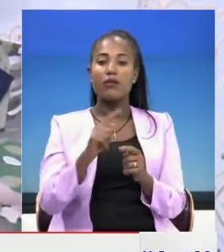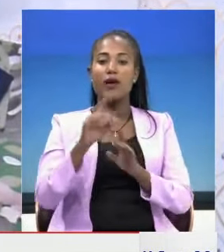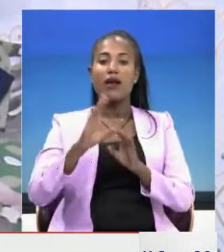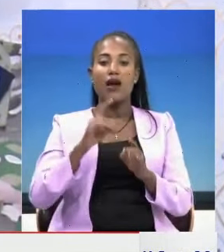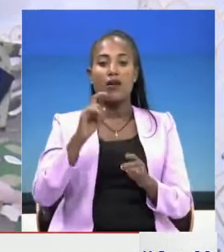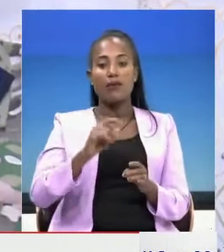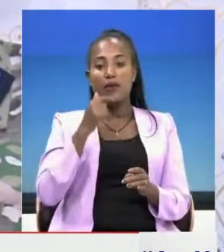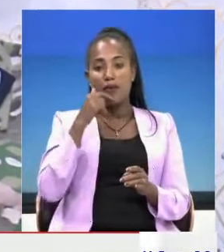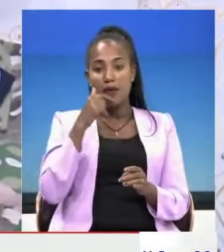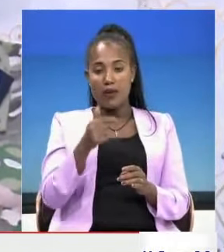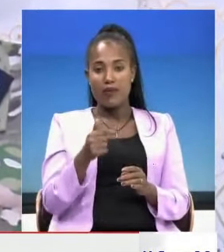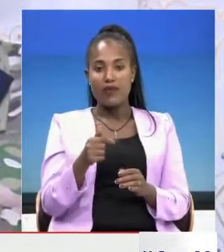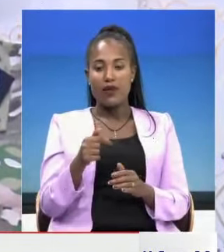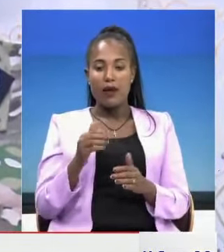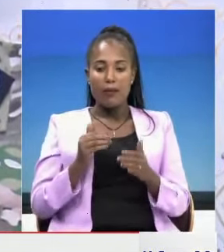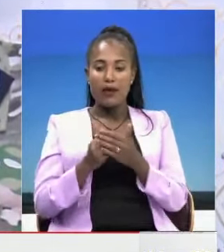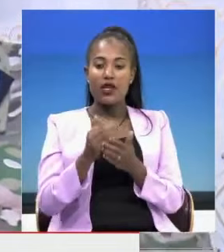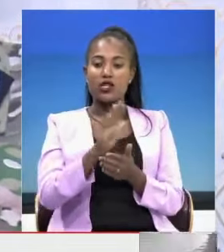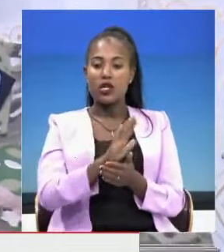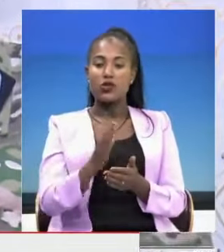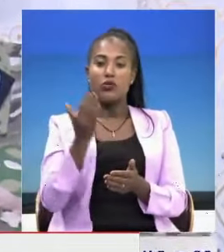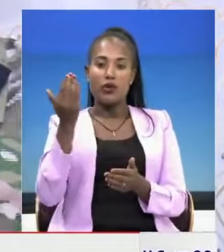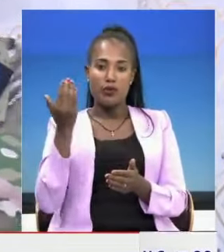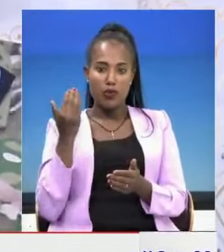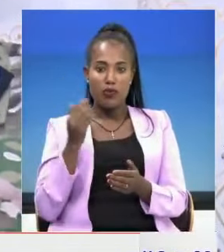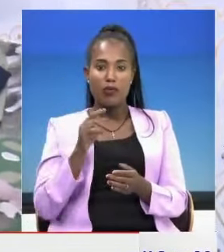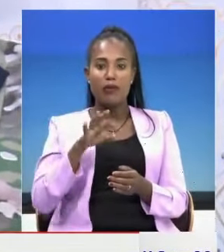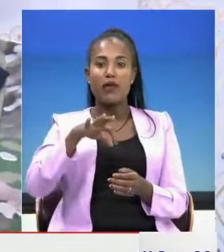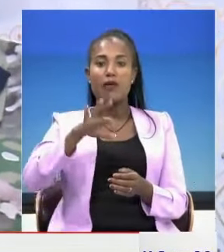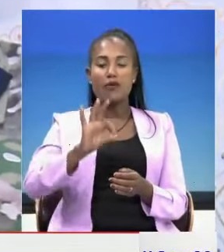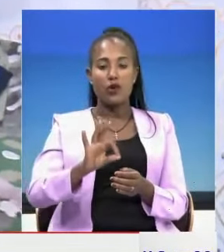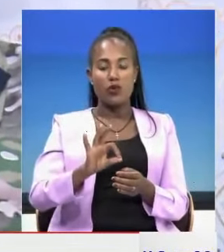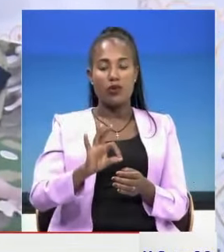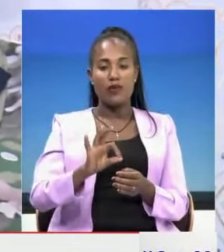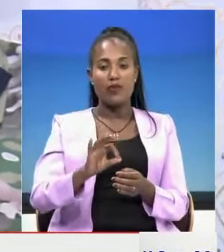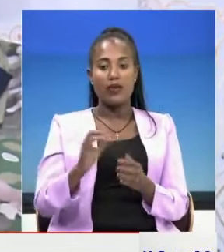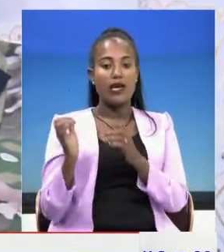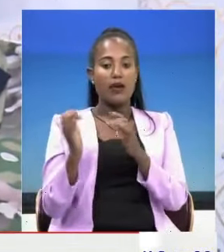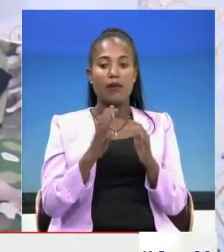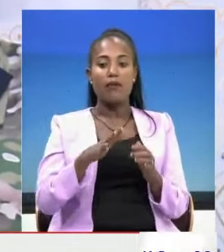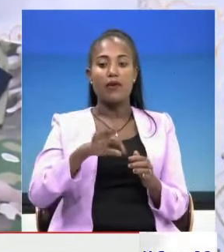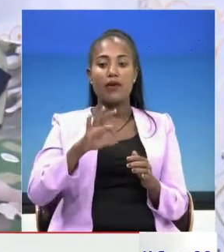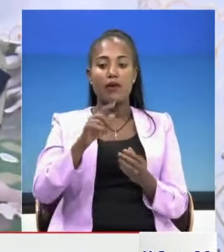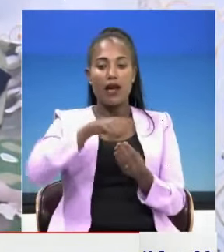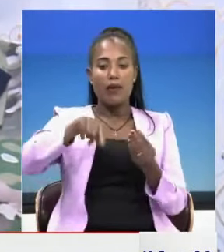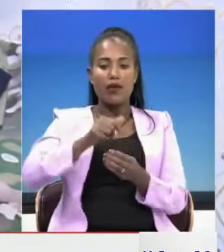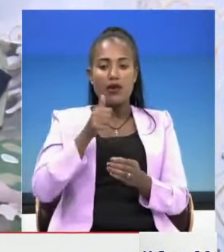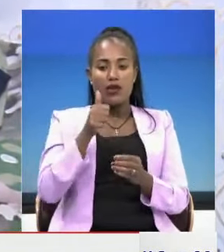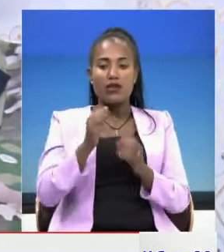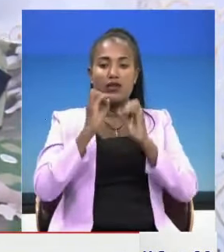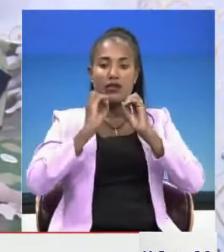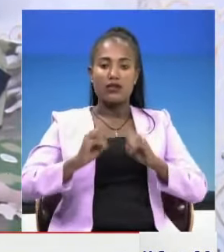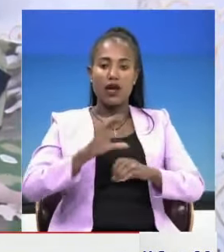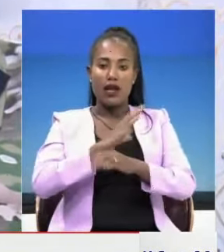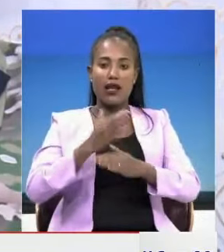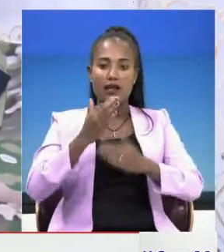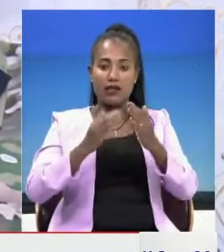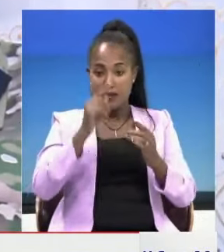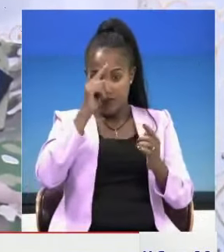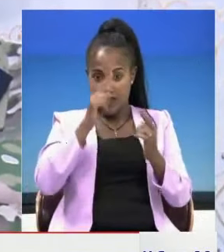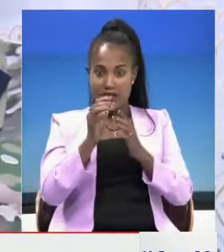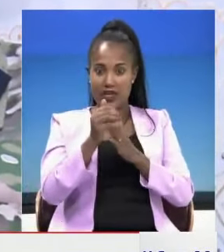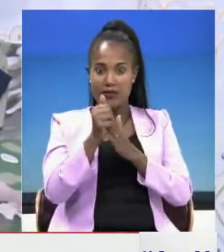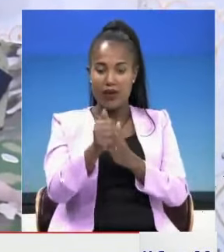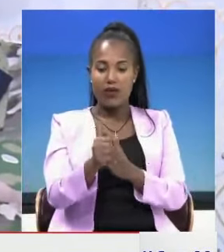የሚለውም በየድርሻቸው በየነበሩ በየሚገኙበት ግንባር በየመልካው የራሳችን የጸጥታ ኃይል አደራጅተናል። በቅድ እየተመራ ነው